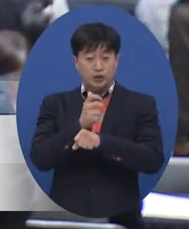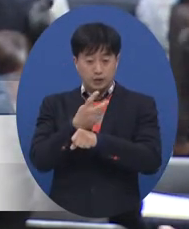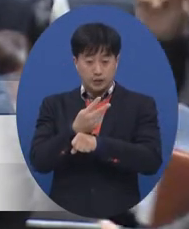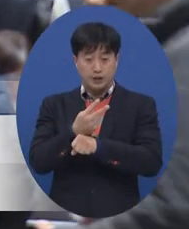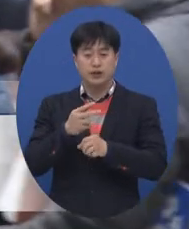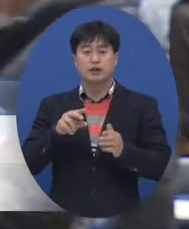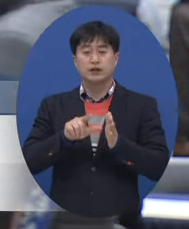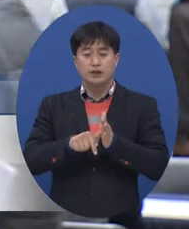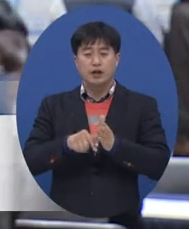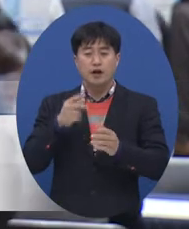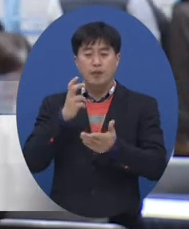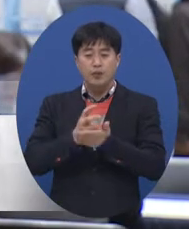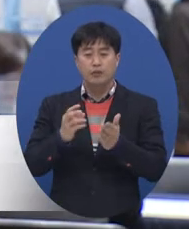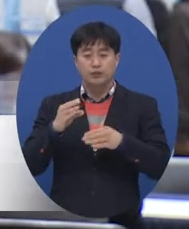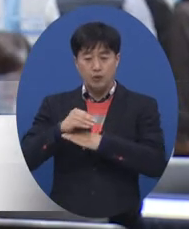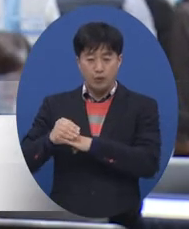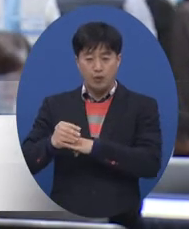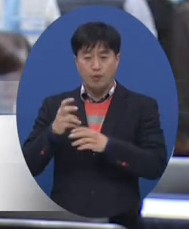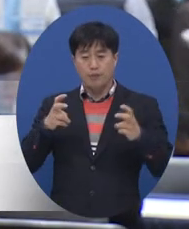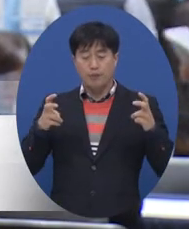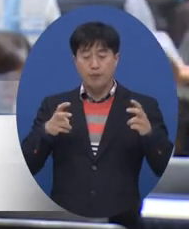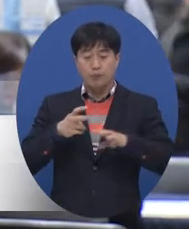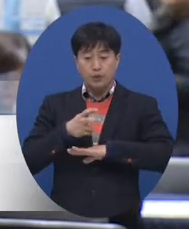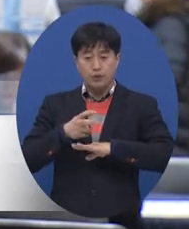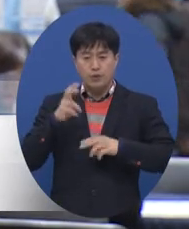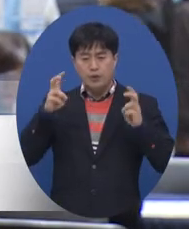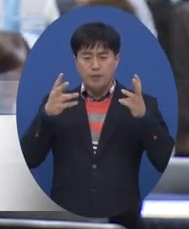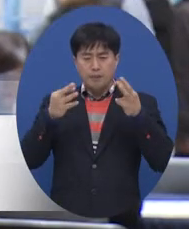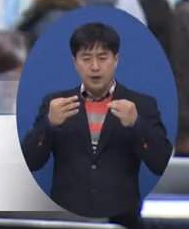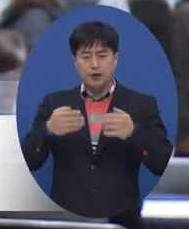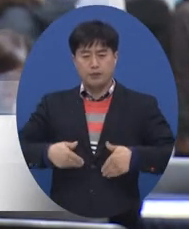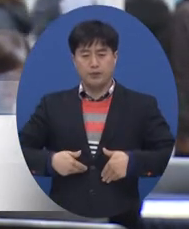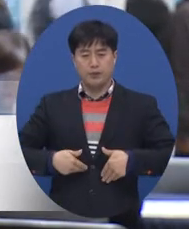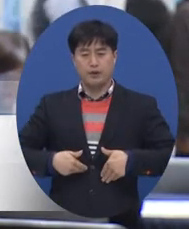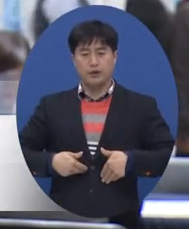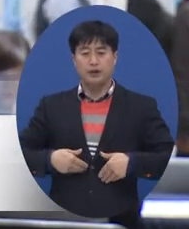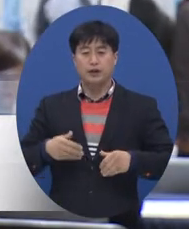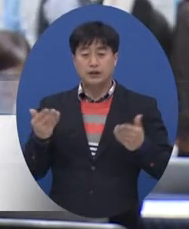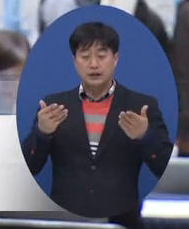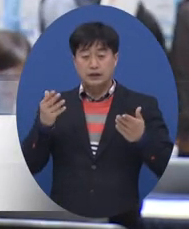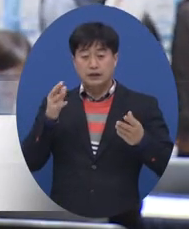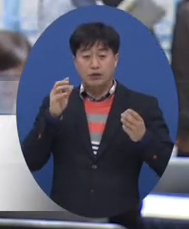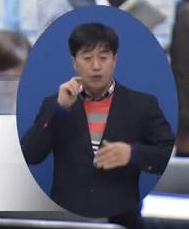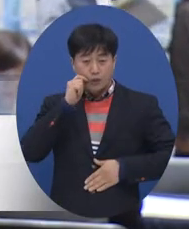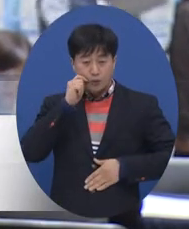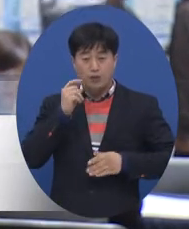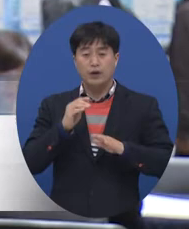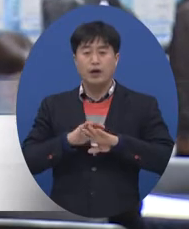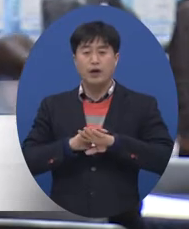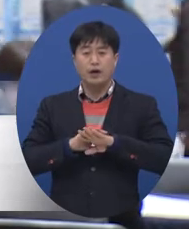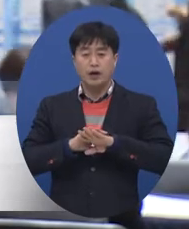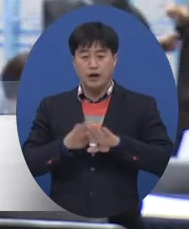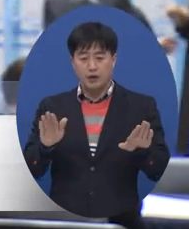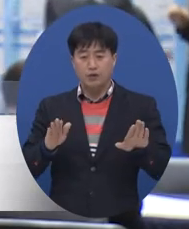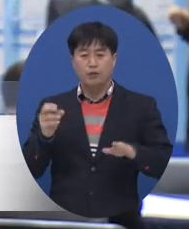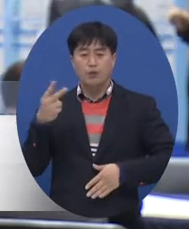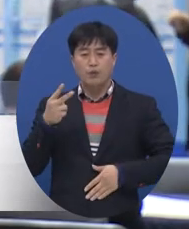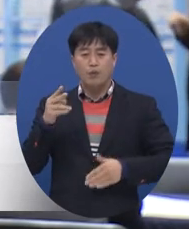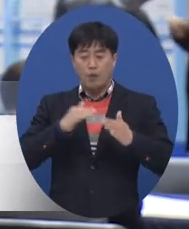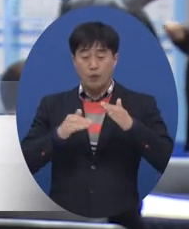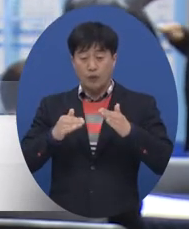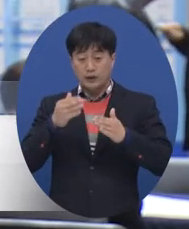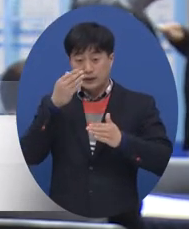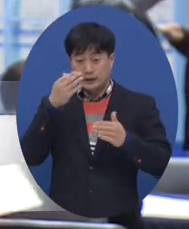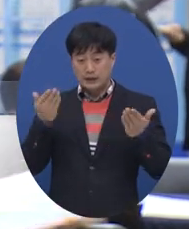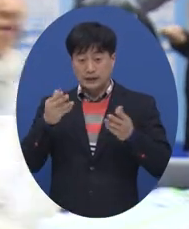적용되면서 이제 버스 업계 많은 인력이 필요합니다. 그래서 이제 구인난 해소와 더불어 공익적 일자리 창출에 기여하고자